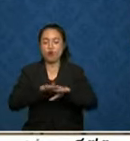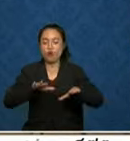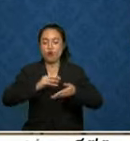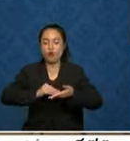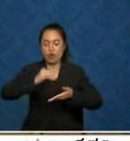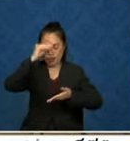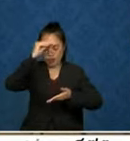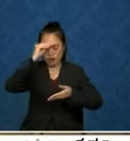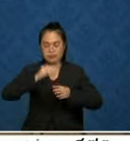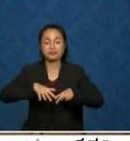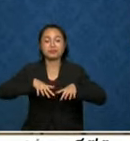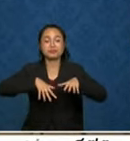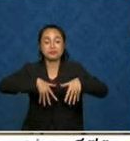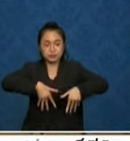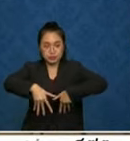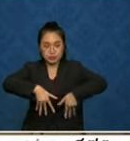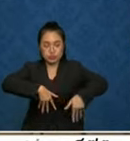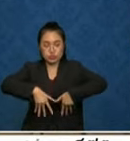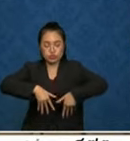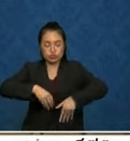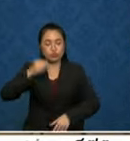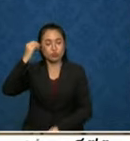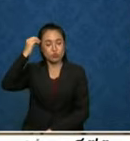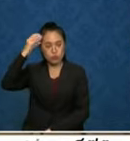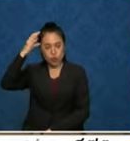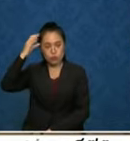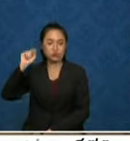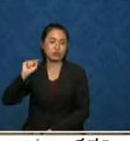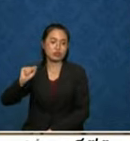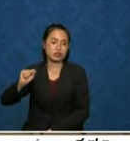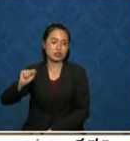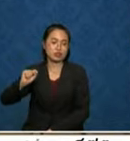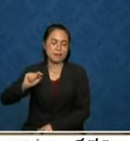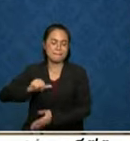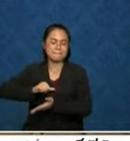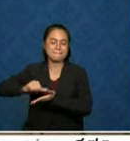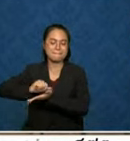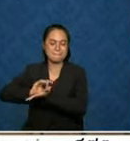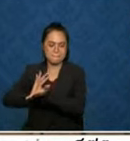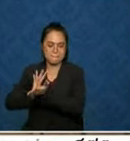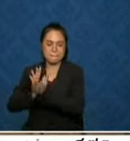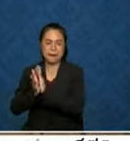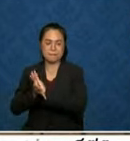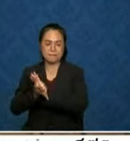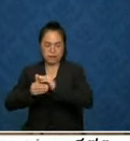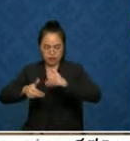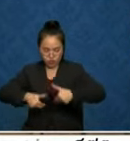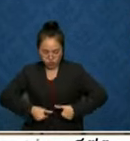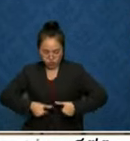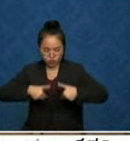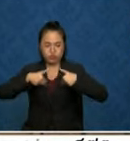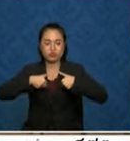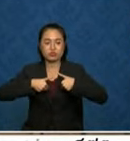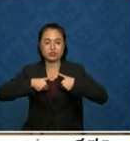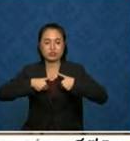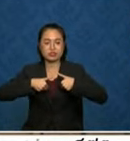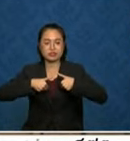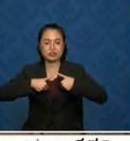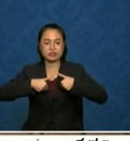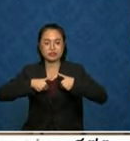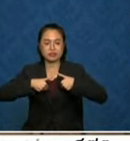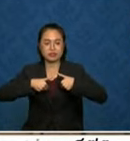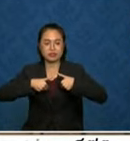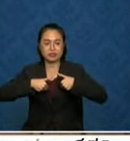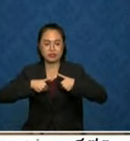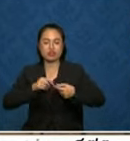ชาชนนะคะได้นำความรู้และทักษะของวิชานี้ไปปรับปรุงคุณภาพชีวิตและความอยู่ดีมีสุข